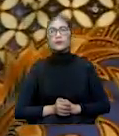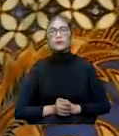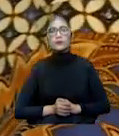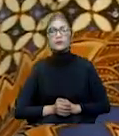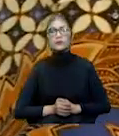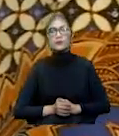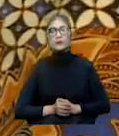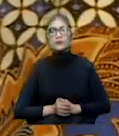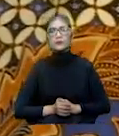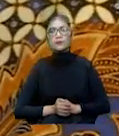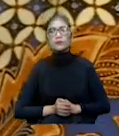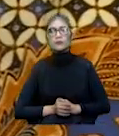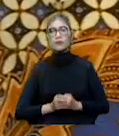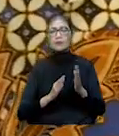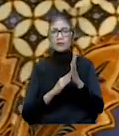Marissa,